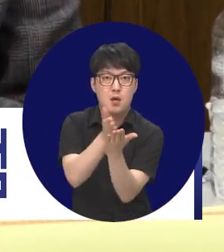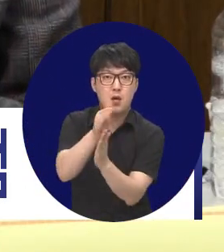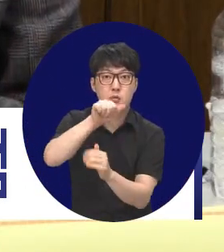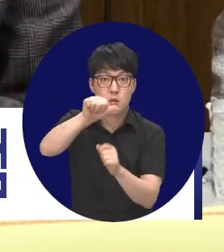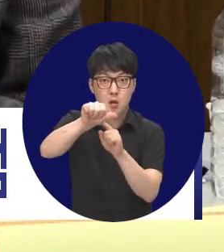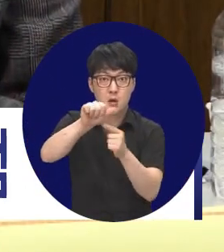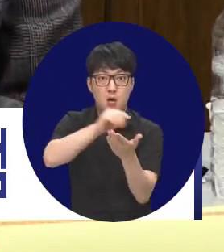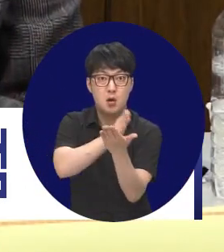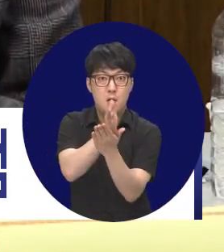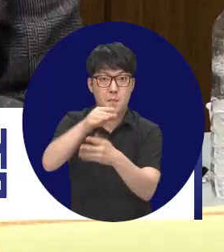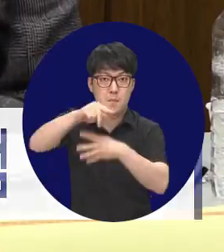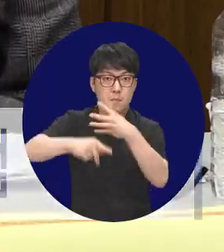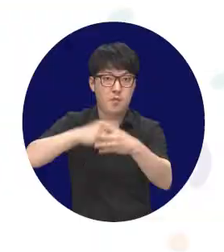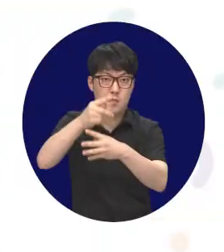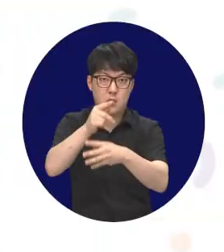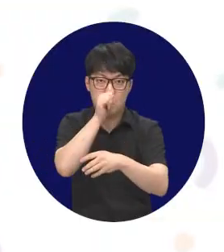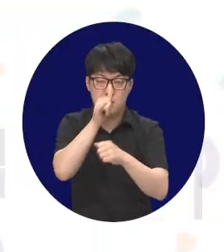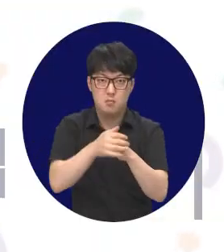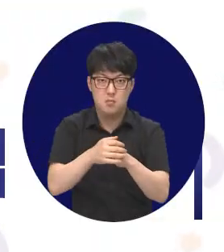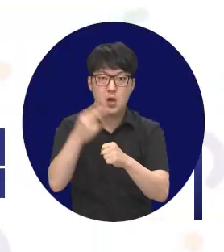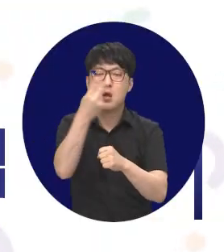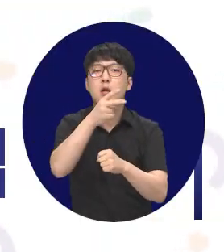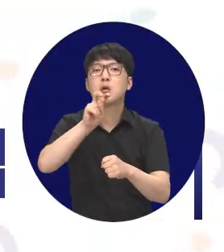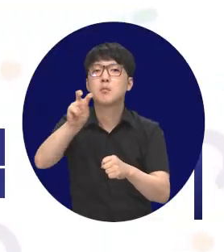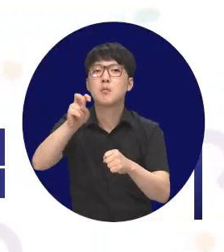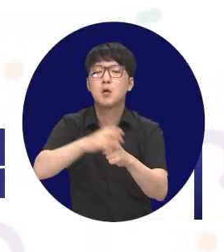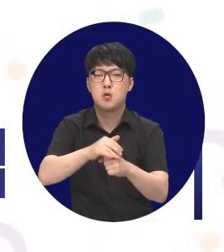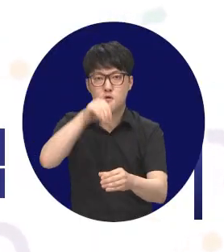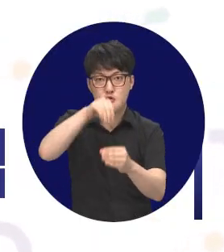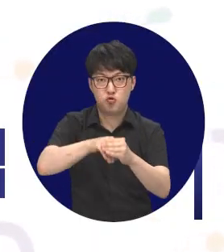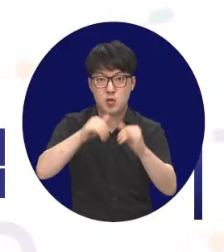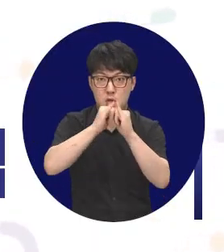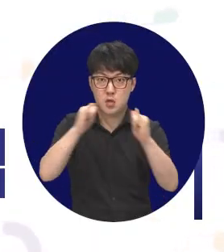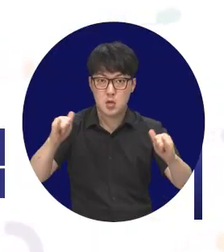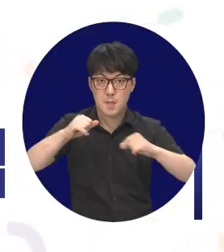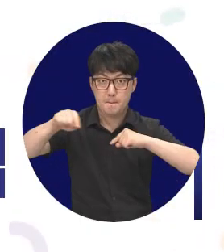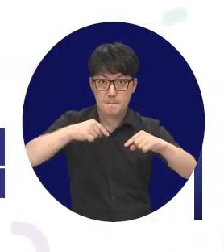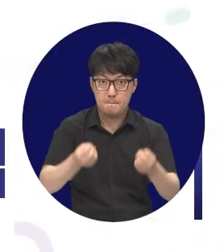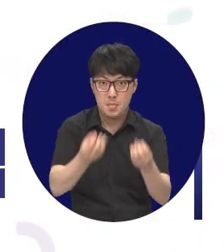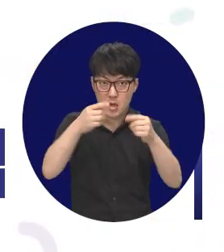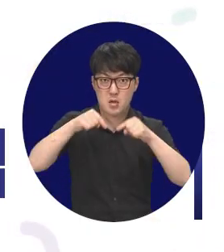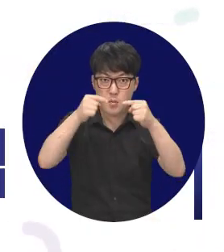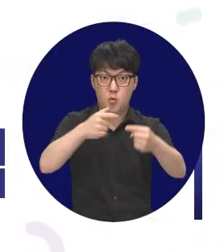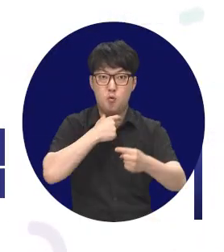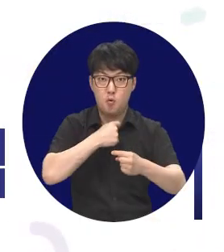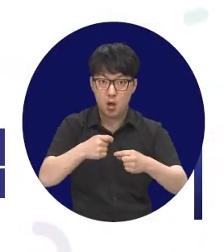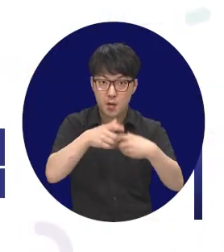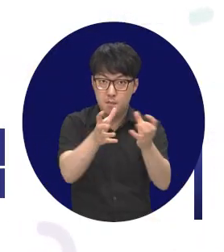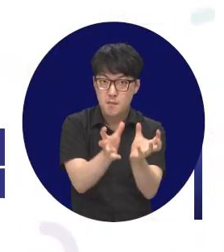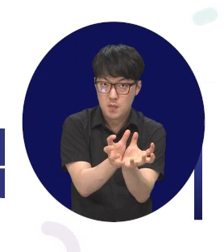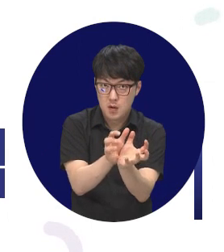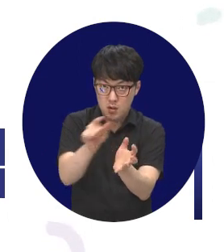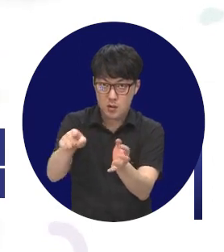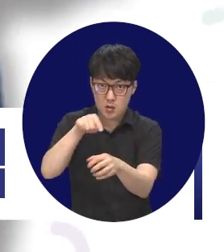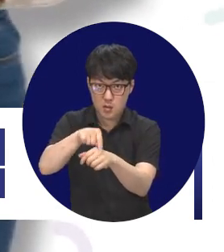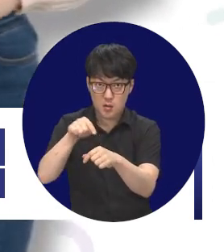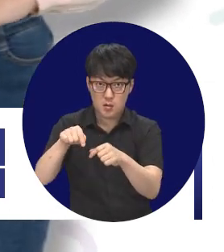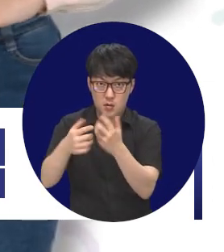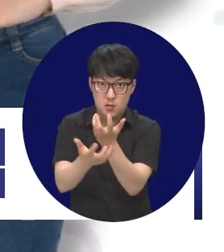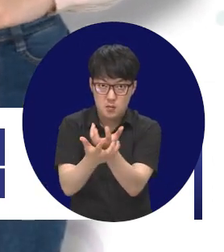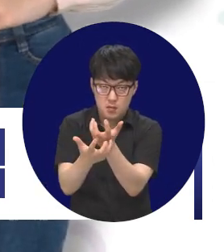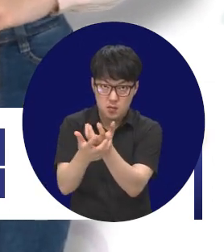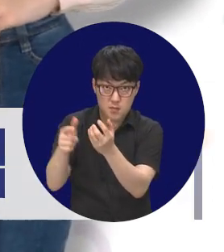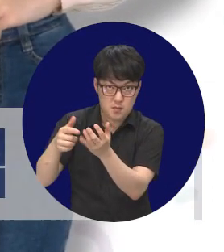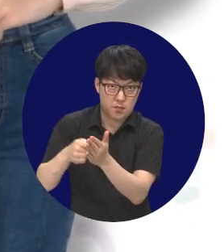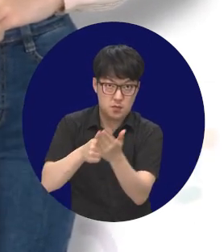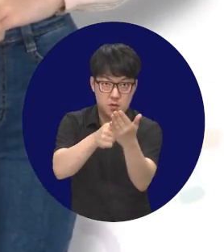프로그램을 진행할 계획입니다. 현재 2020년도 유권자 정치 페스티벌에 참여를 원하는 기관이나 단체의 참가 신청을 받고